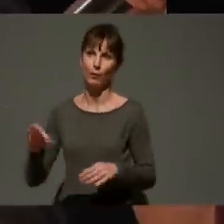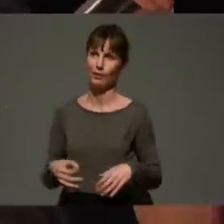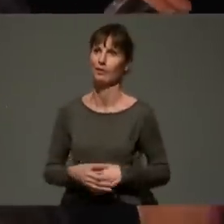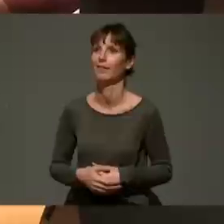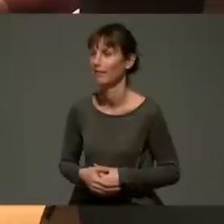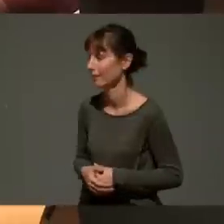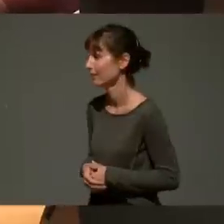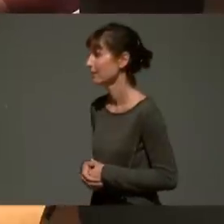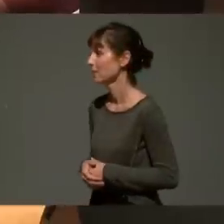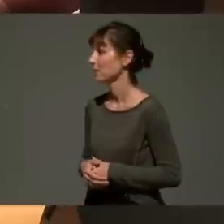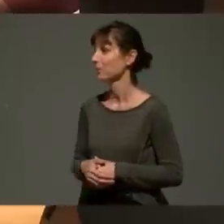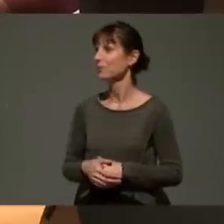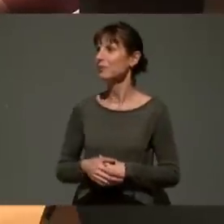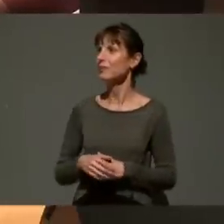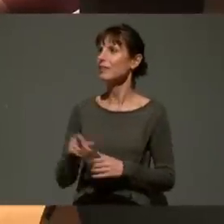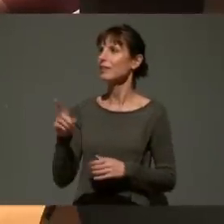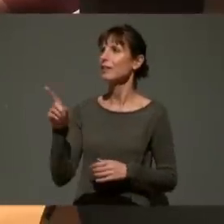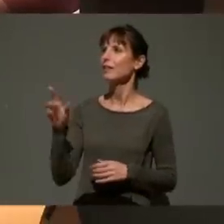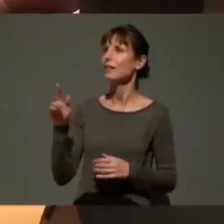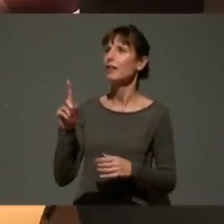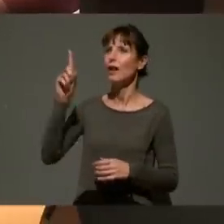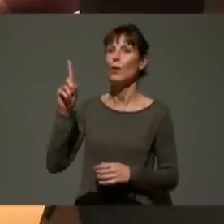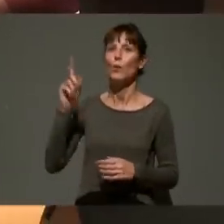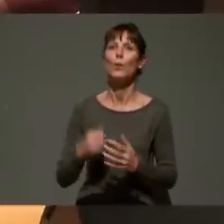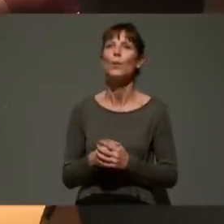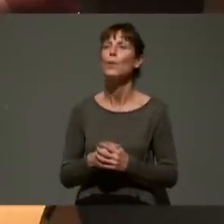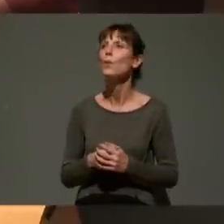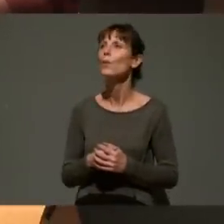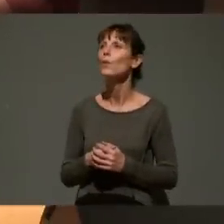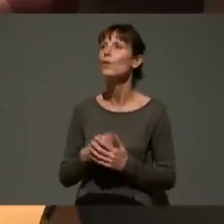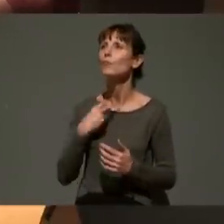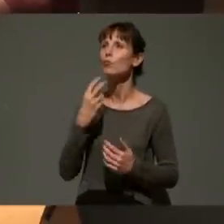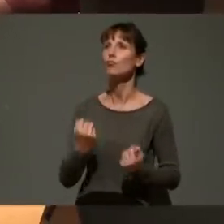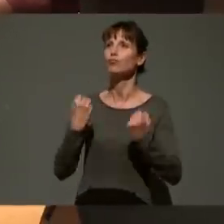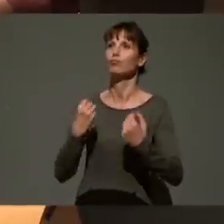Alors moi, justement... Oui, allez-y. Vous êtes là-haut. Allez-y. Parlez fort.